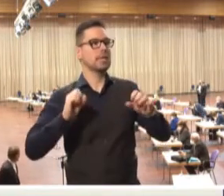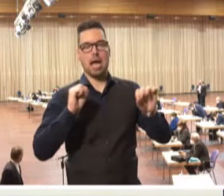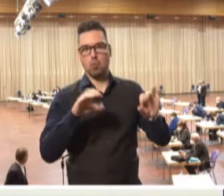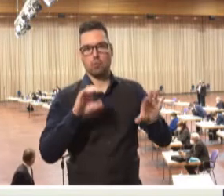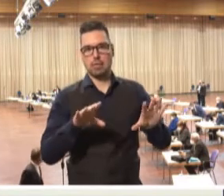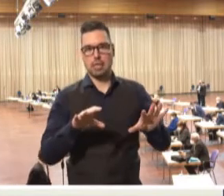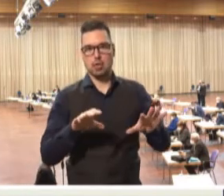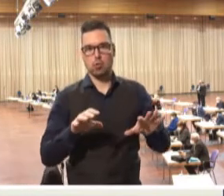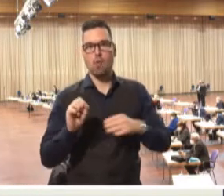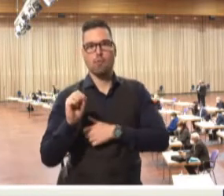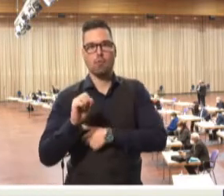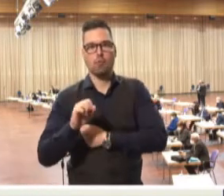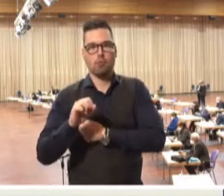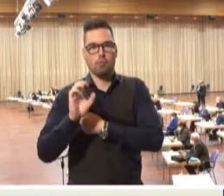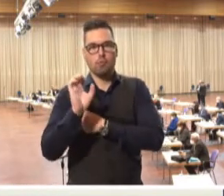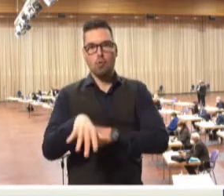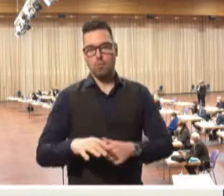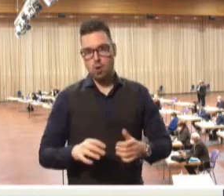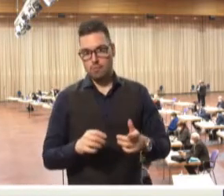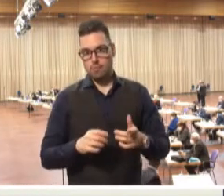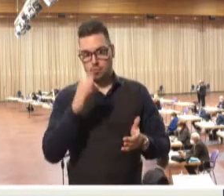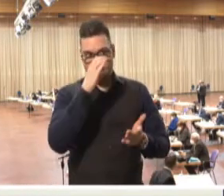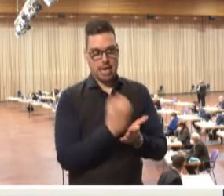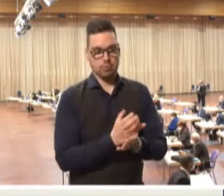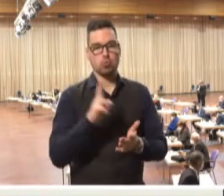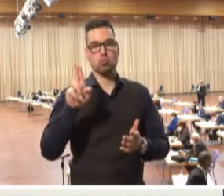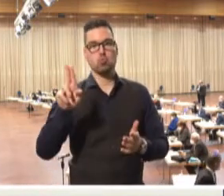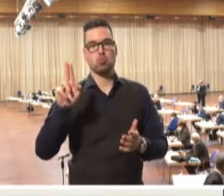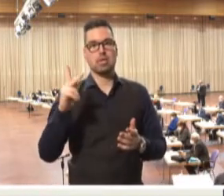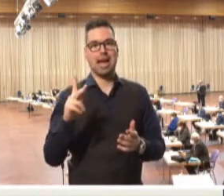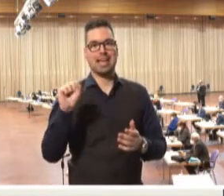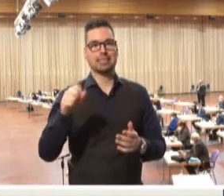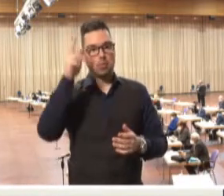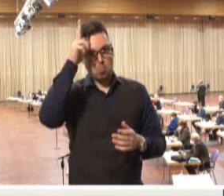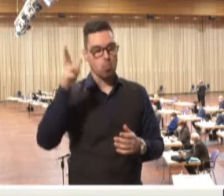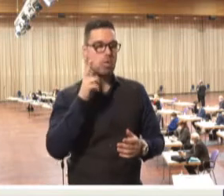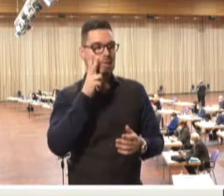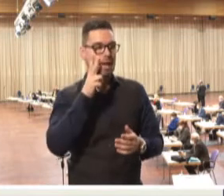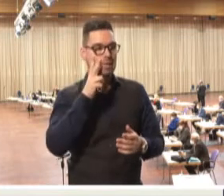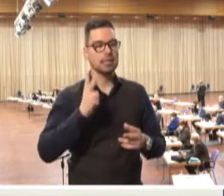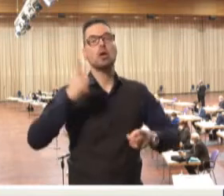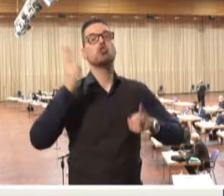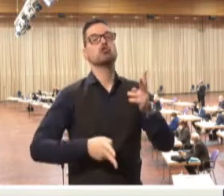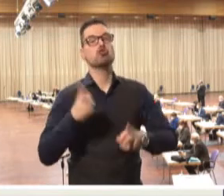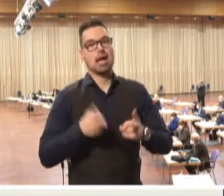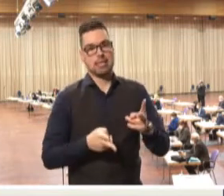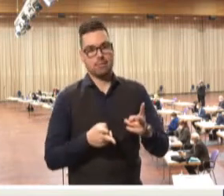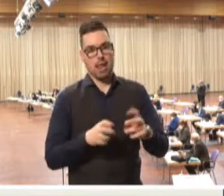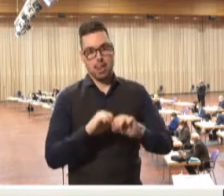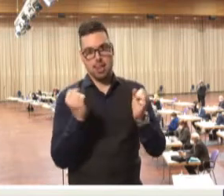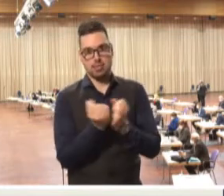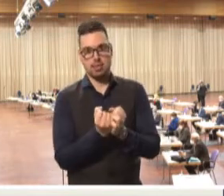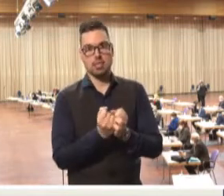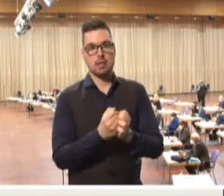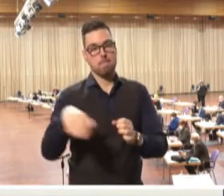der Vorwürfe durch die Verantwortlichen des UKS, Polizei, Staatsanwaltschaft, Behörden